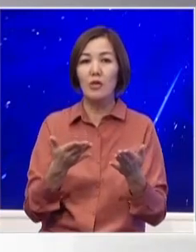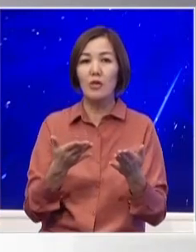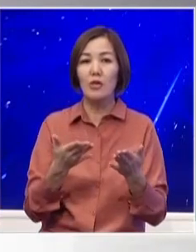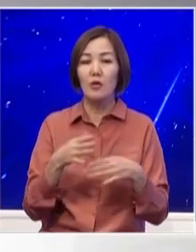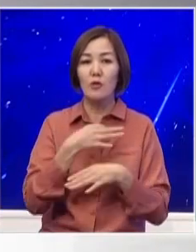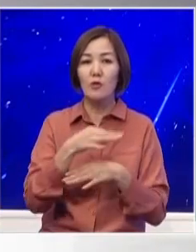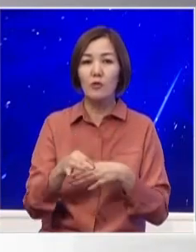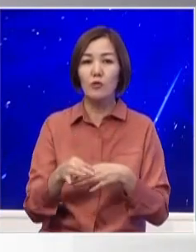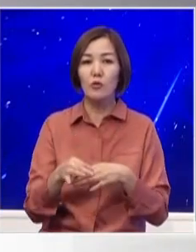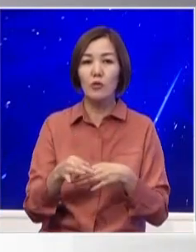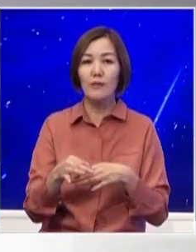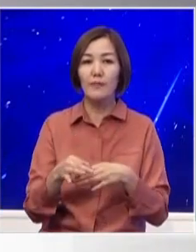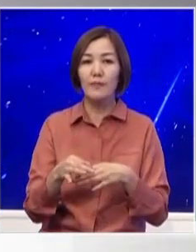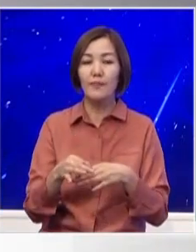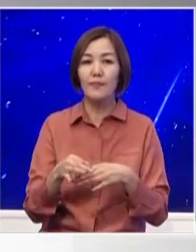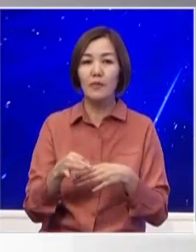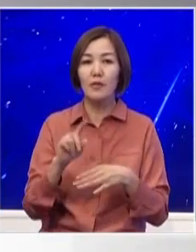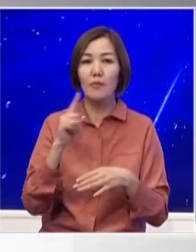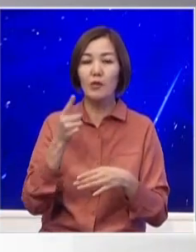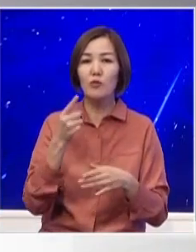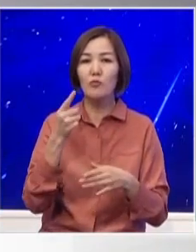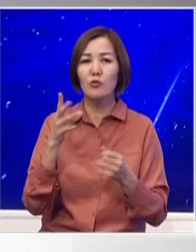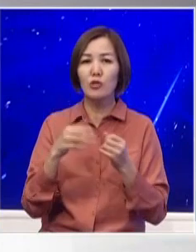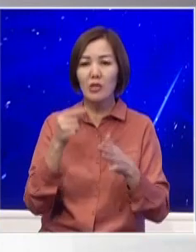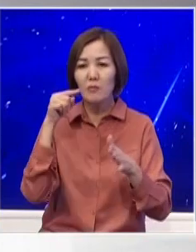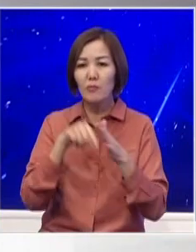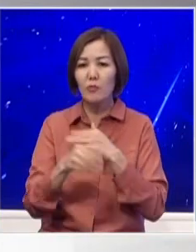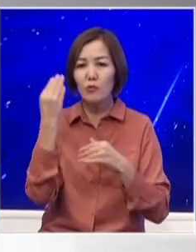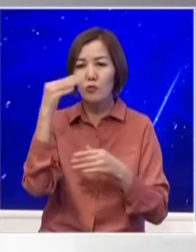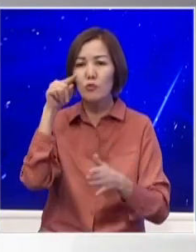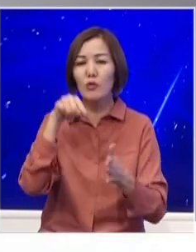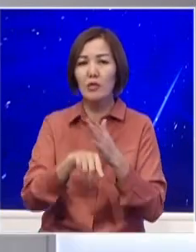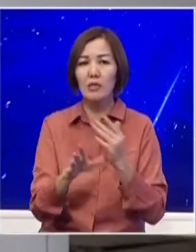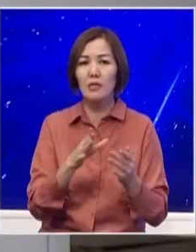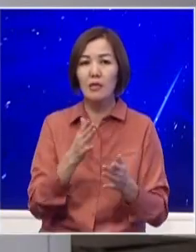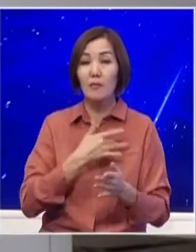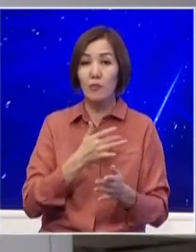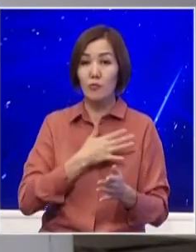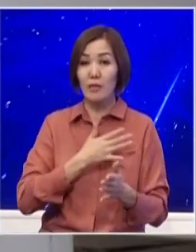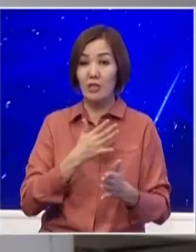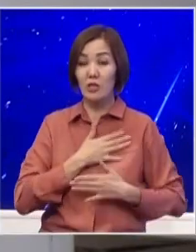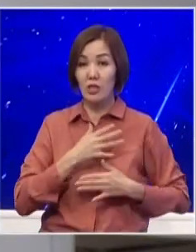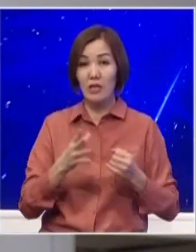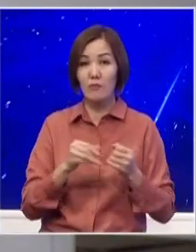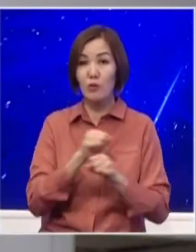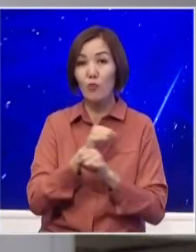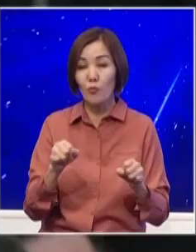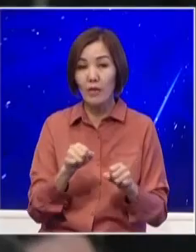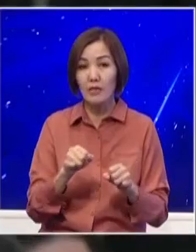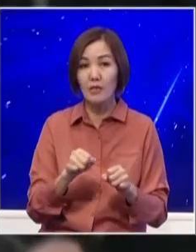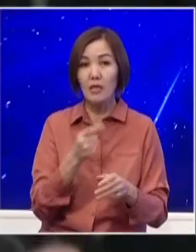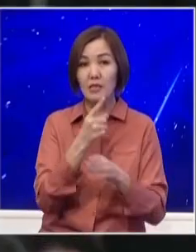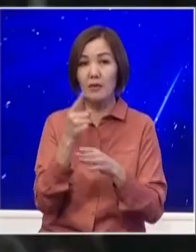küzdüğün günü çavuğun zamanında batırdı. Ne yap, kriz besinde batırdı da. Hilçenge'ye varsa dedi, benim sopsin yerim bitti o. Bağı bulmayı dedi, kezdir batırdı.